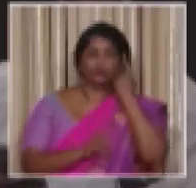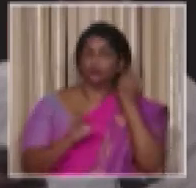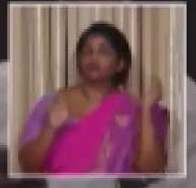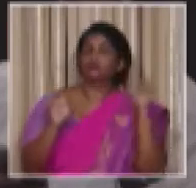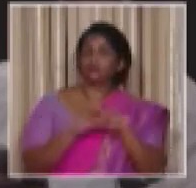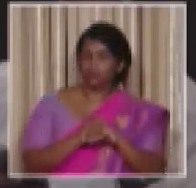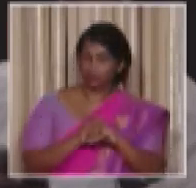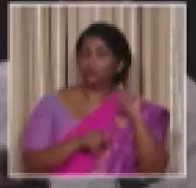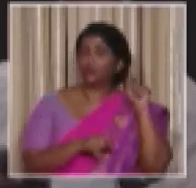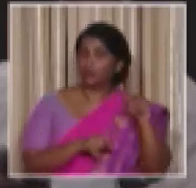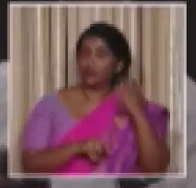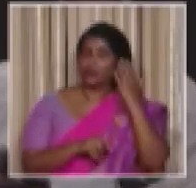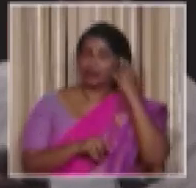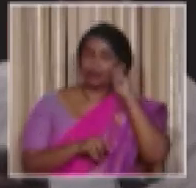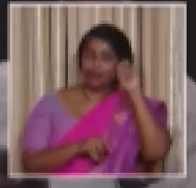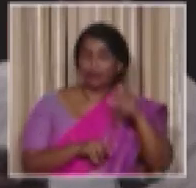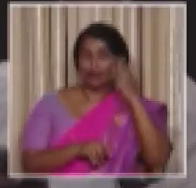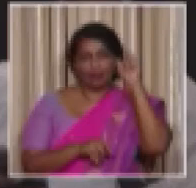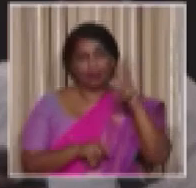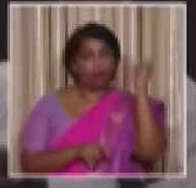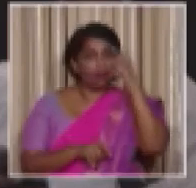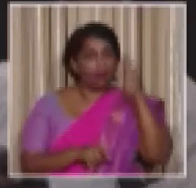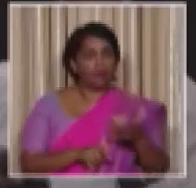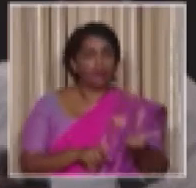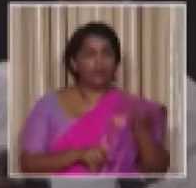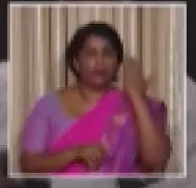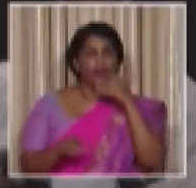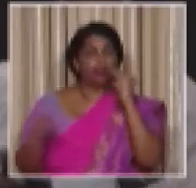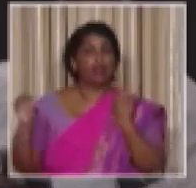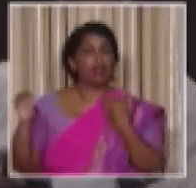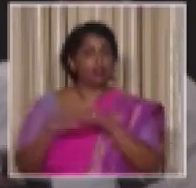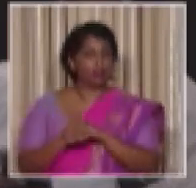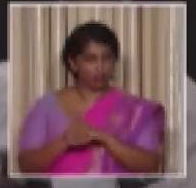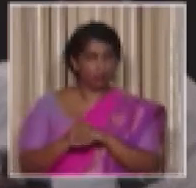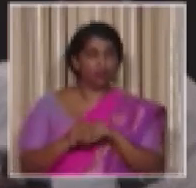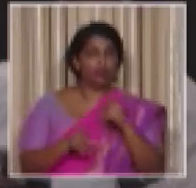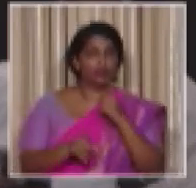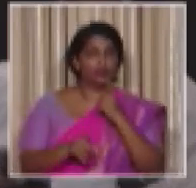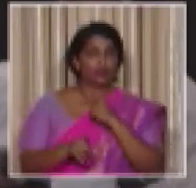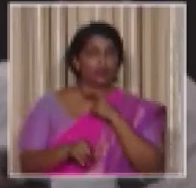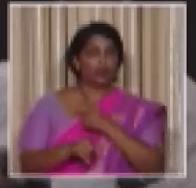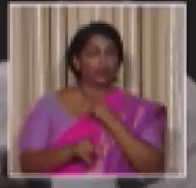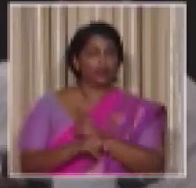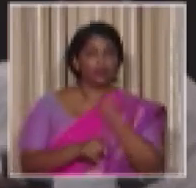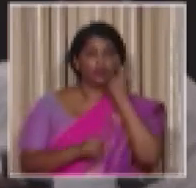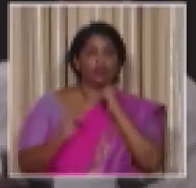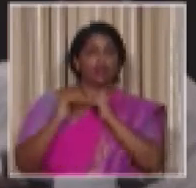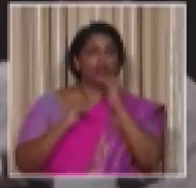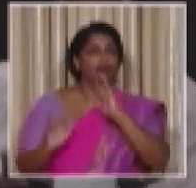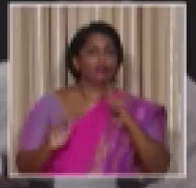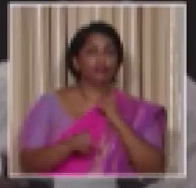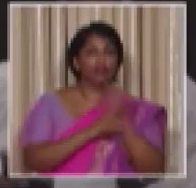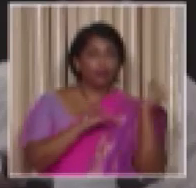එනකොට ඔහු හෝ ඇයගේ වැටුප වැඩි ගුරු අධ්‍යාපනඥ සේවයේ ඇතුල් වෙන අවස්ථාවේදීම ගුරු අධ්‍යාපනඥ සේවයේ දැනට ඉන්නට